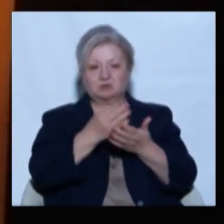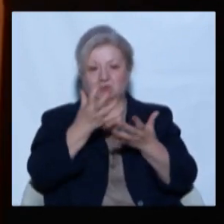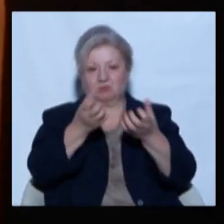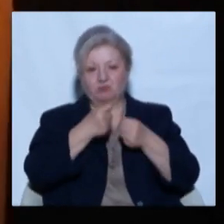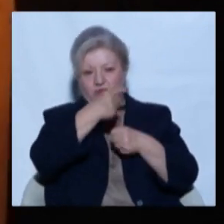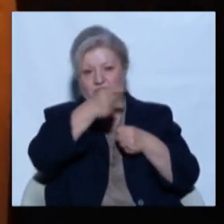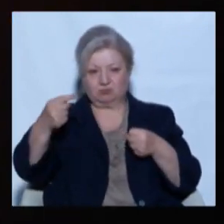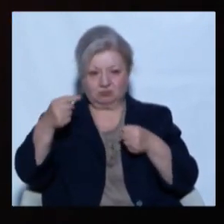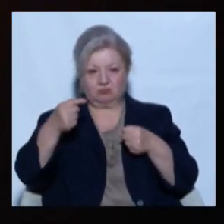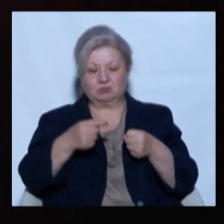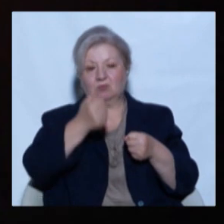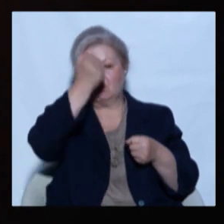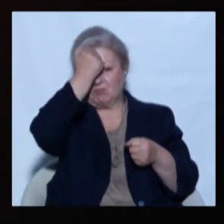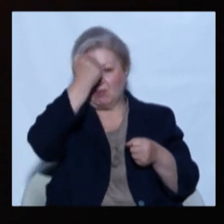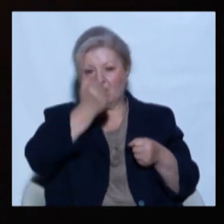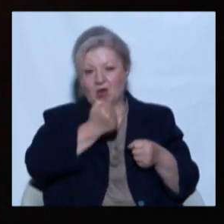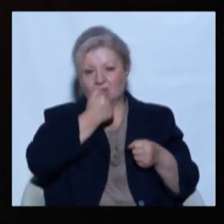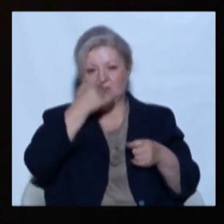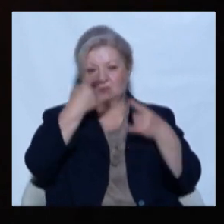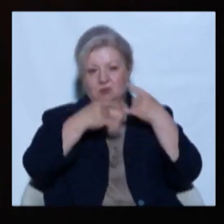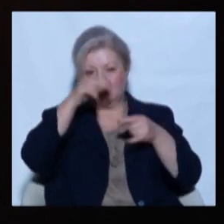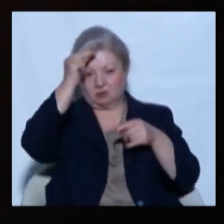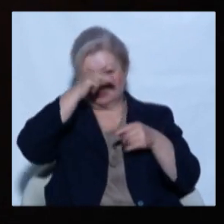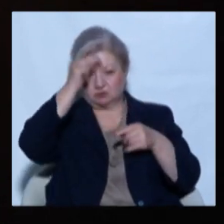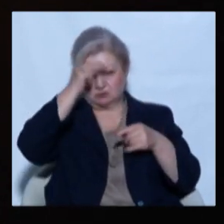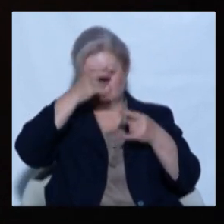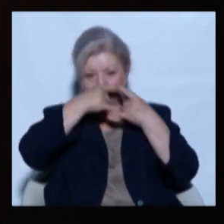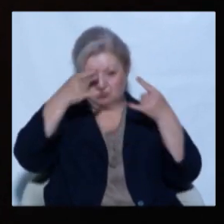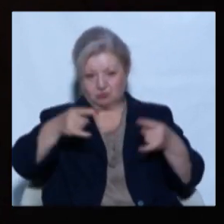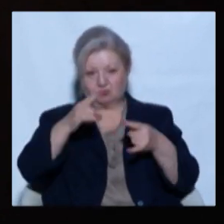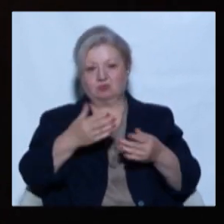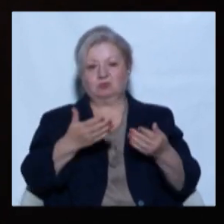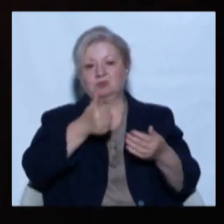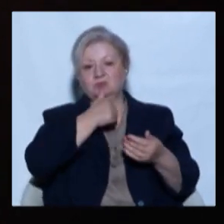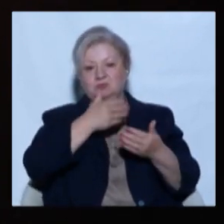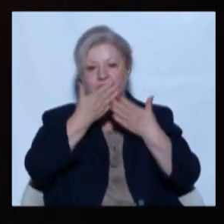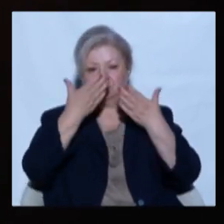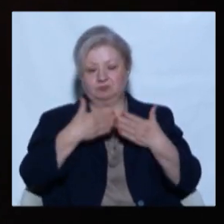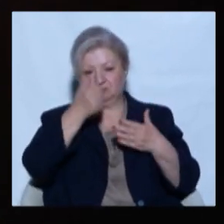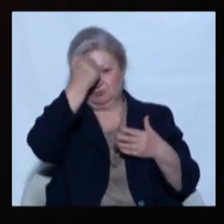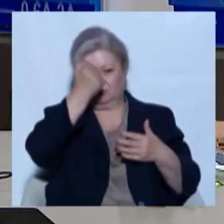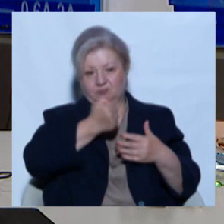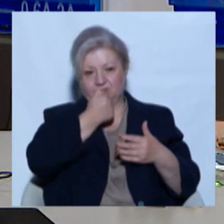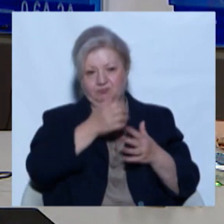პასუხი მივიღეთ უარყოფით. მადლობა ტელესკოლას და ბატონ დავით სონღულაშვილს ექსპერიმენტის